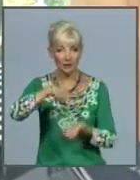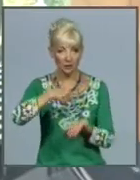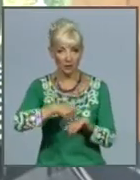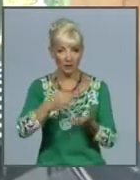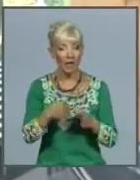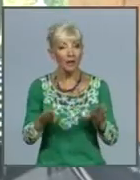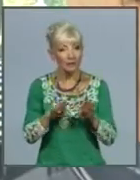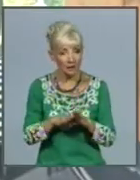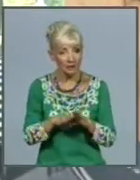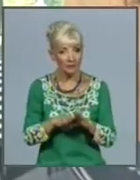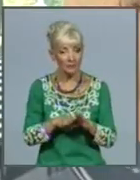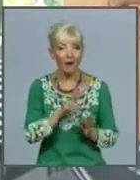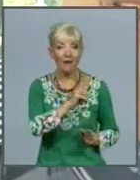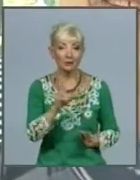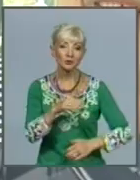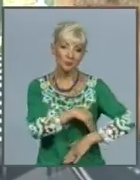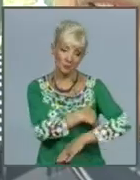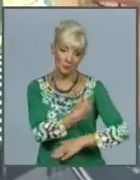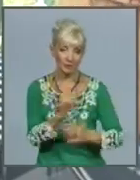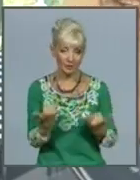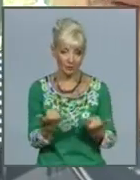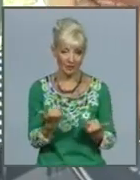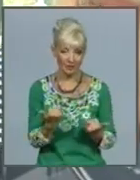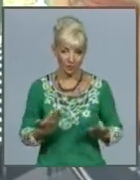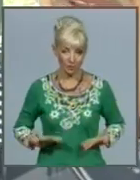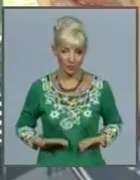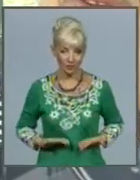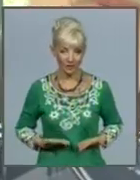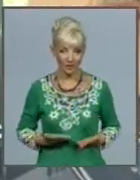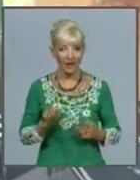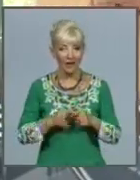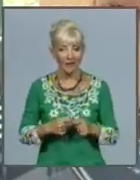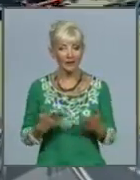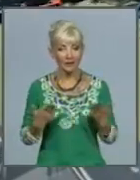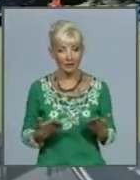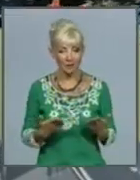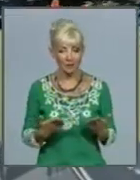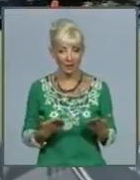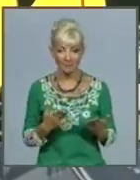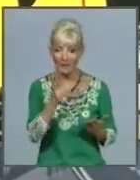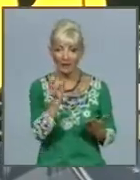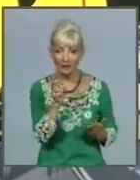таким, как который он сейчас есть. Это, конечно, небо и земля по сравнению с тем, что было.